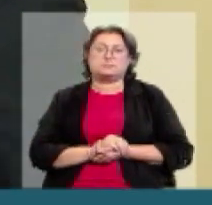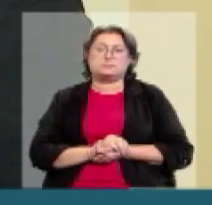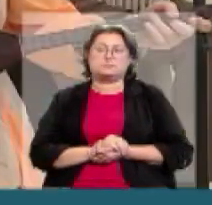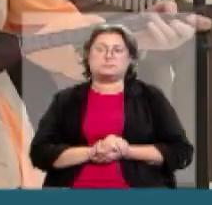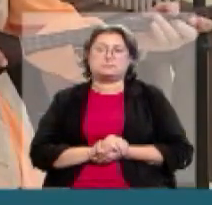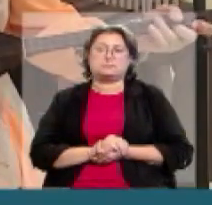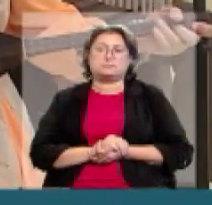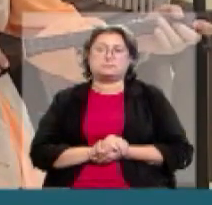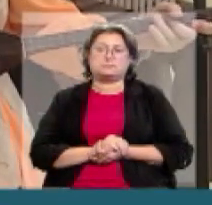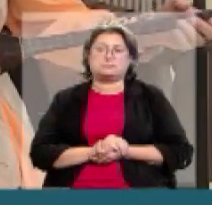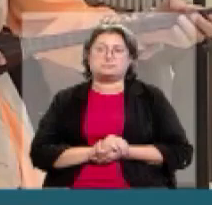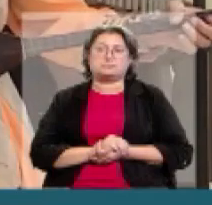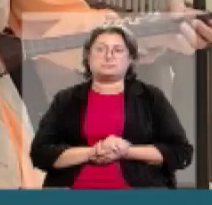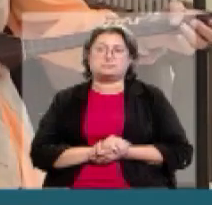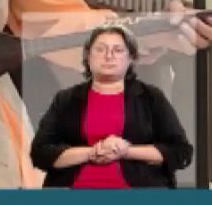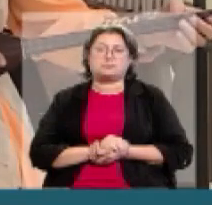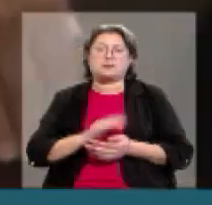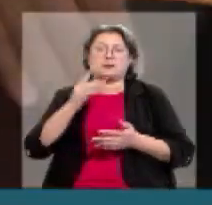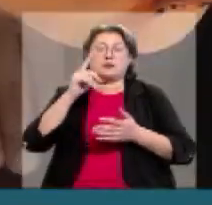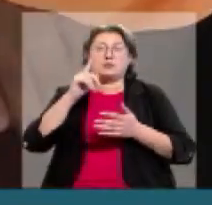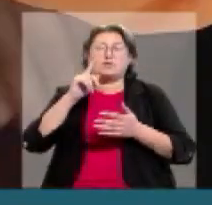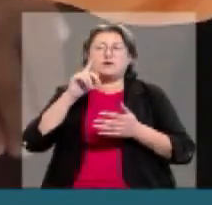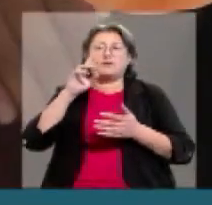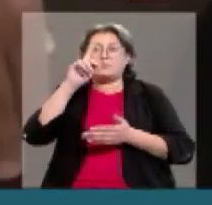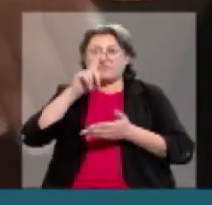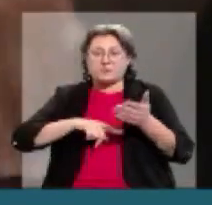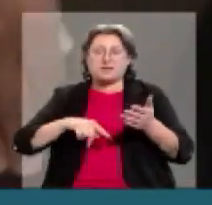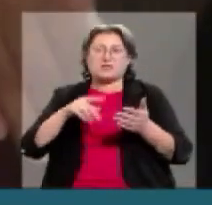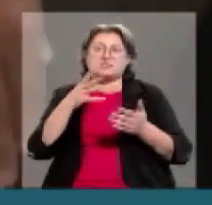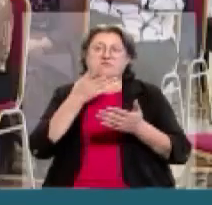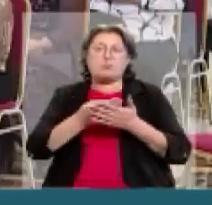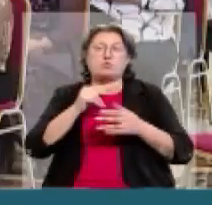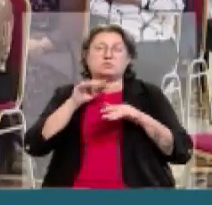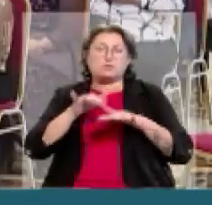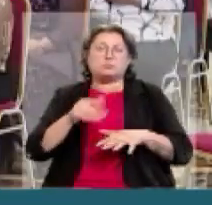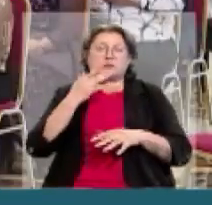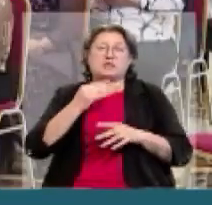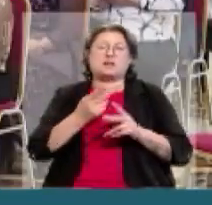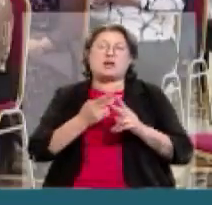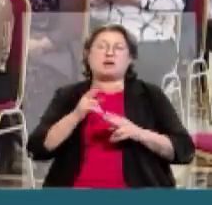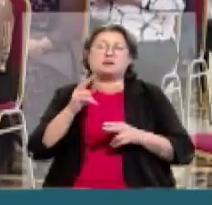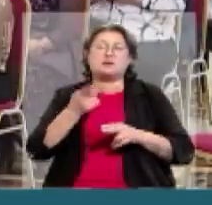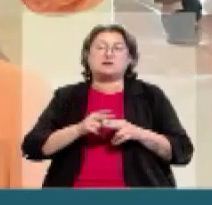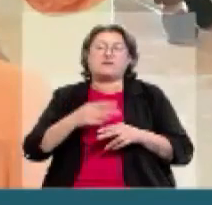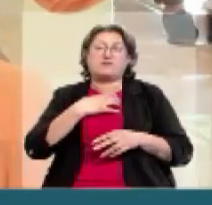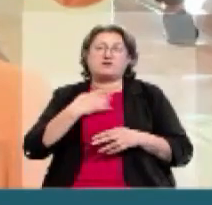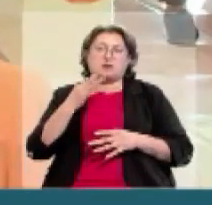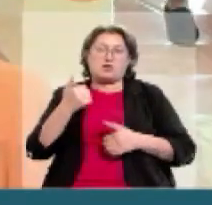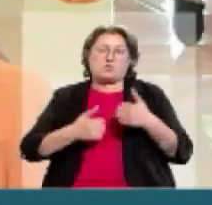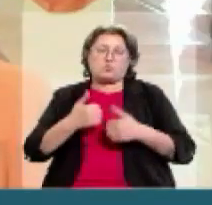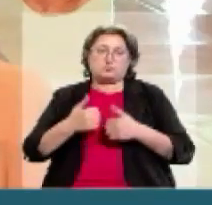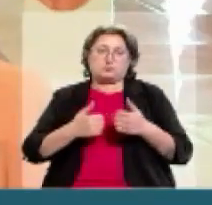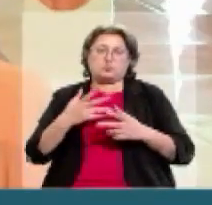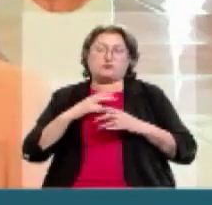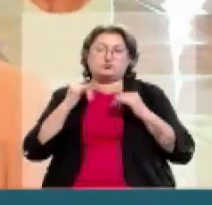өңірлік деңгейде. Олардың әрқайсының өз ісіне деген адалдығы мен ұқыптылығы өзгелерге өнеге. Байқаудың мақсаты да осы.